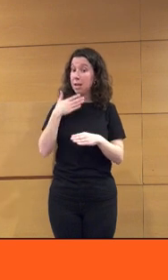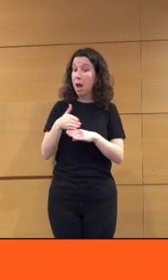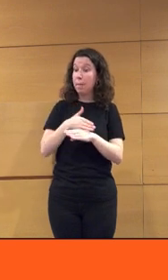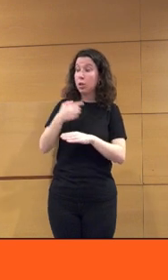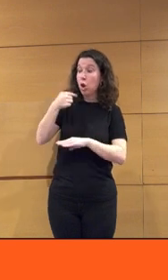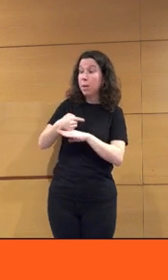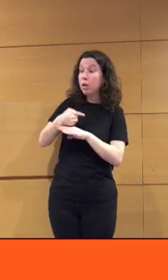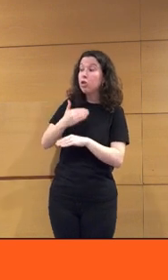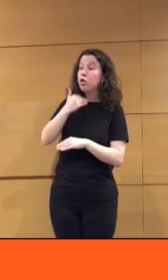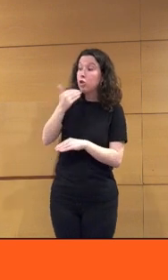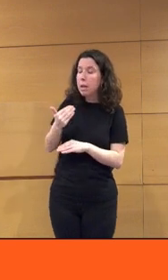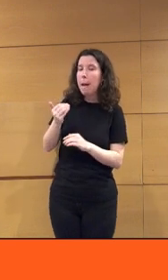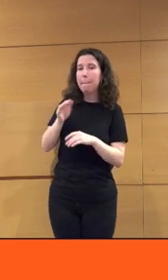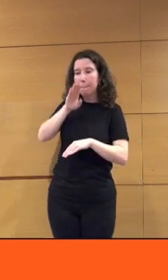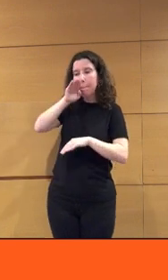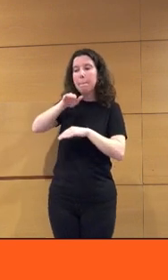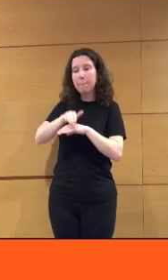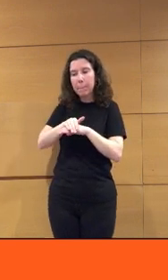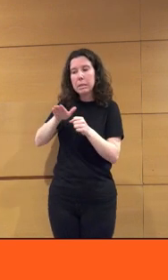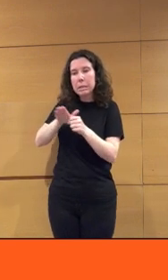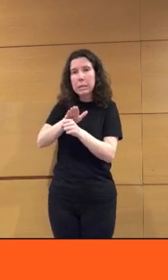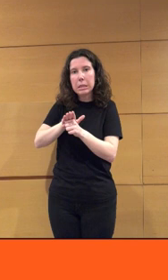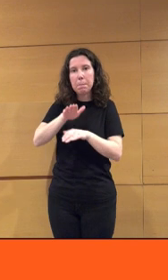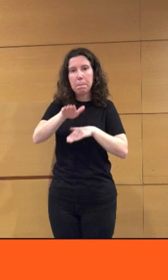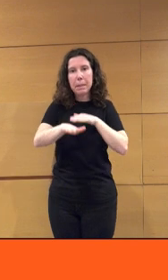de fer i anem fent passets per avançar.